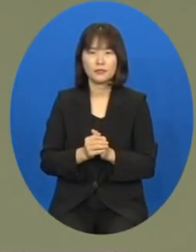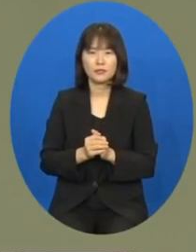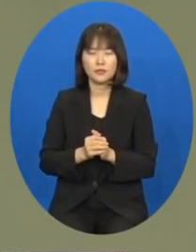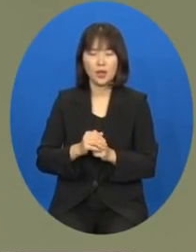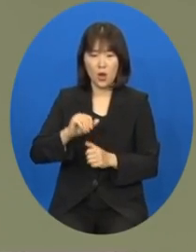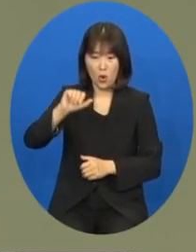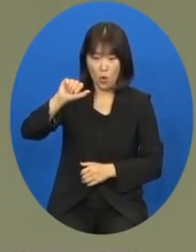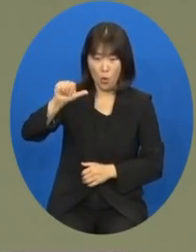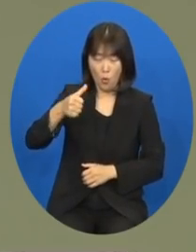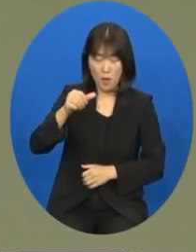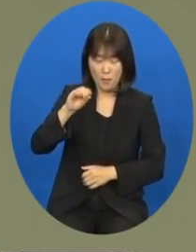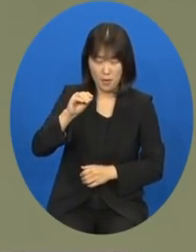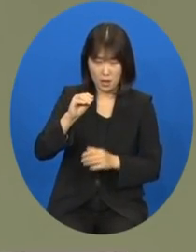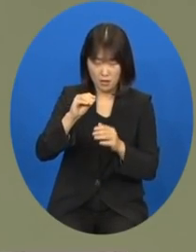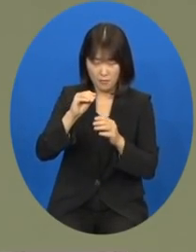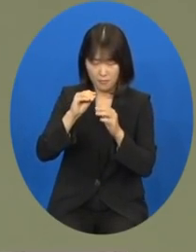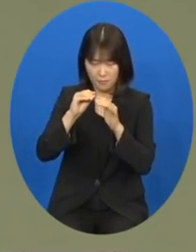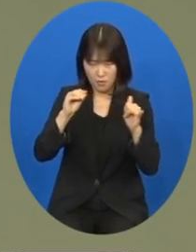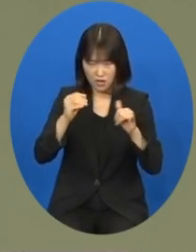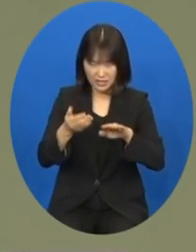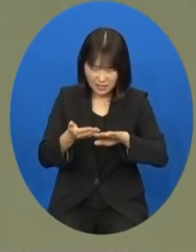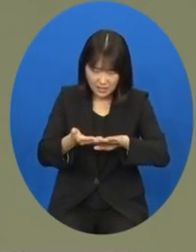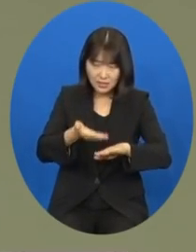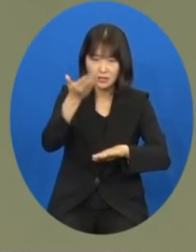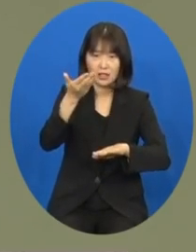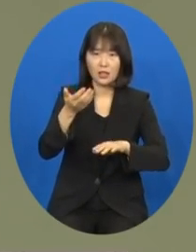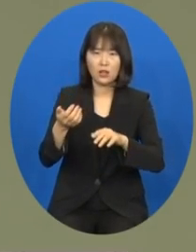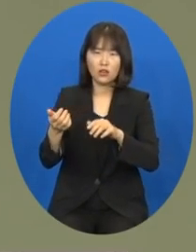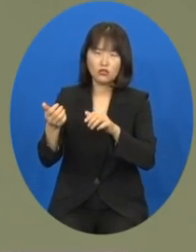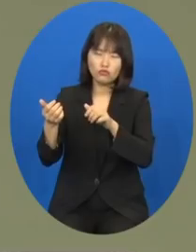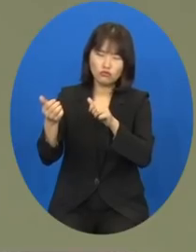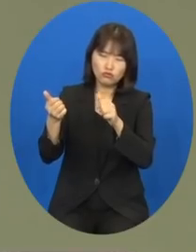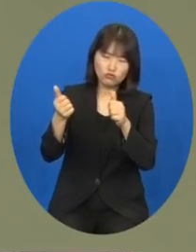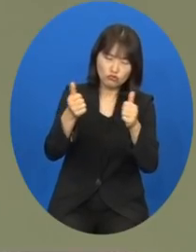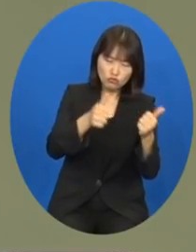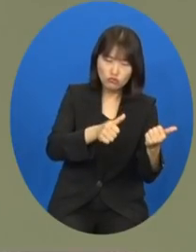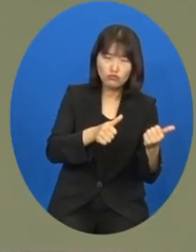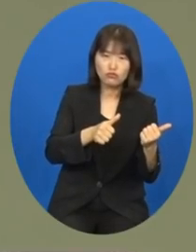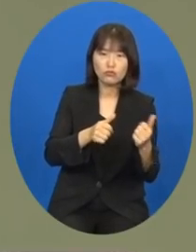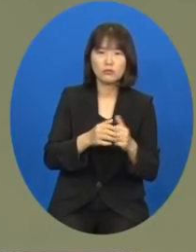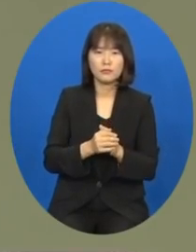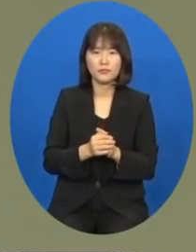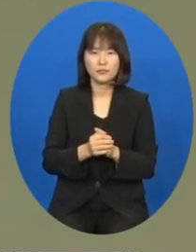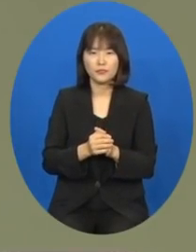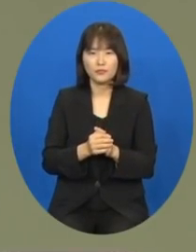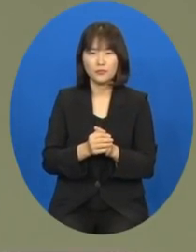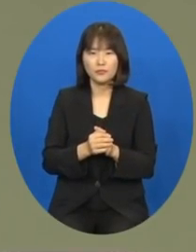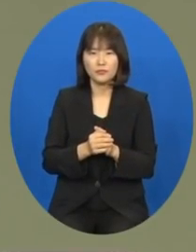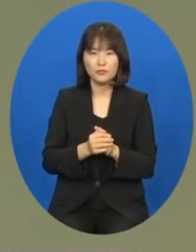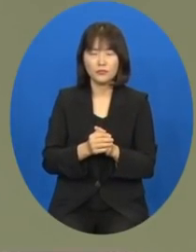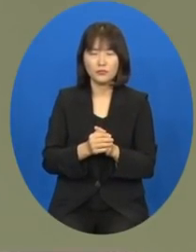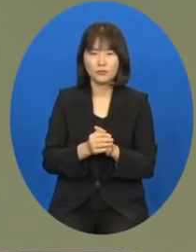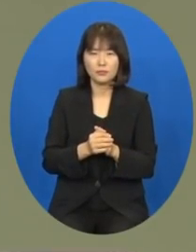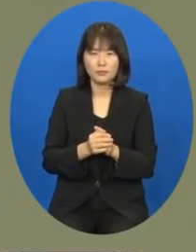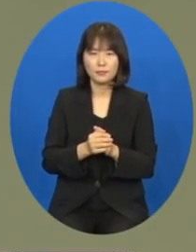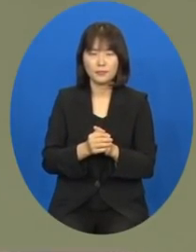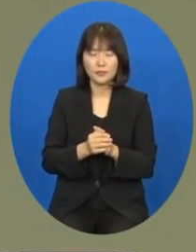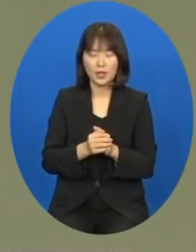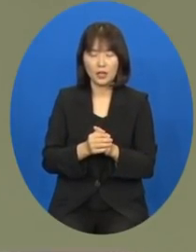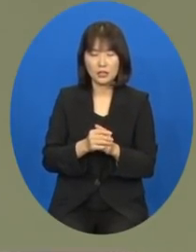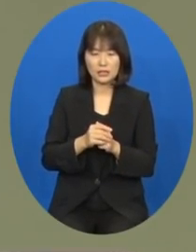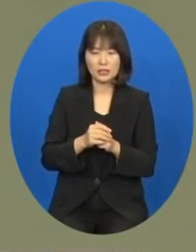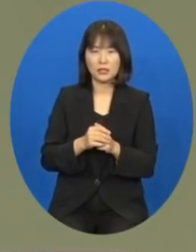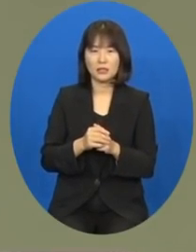500만 명 이상을 죽음의 수용소로 끌고 갔던 아들 아이 기만에 대한 재판이 열렸어요